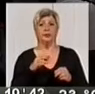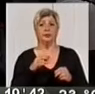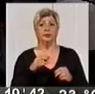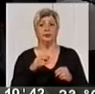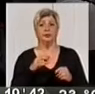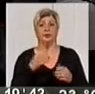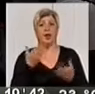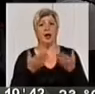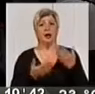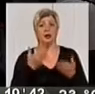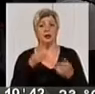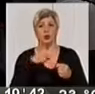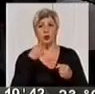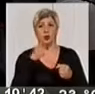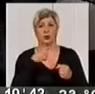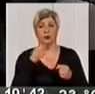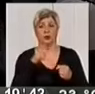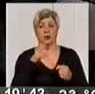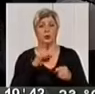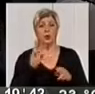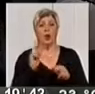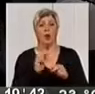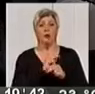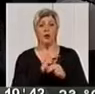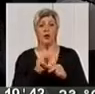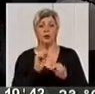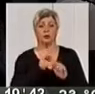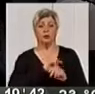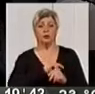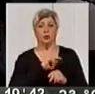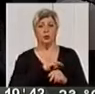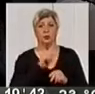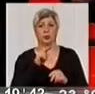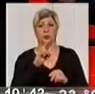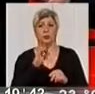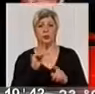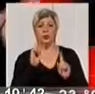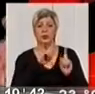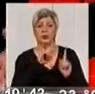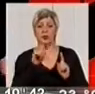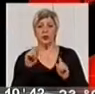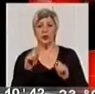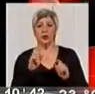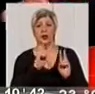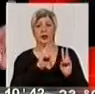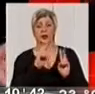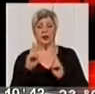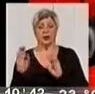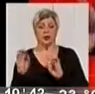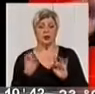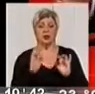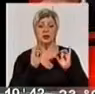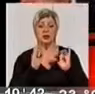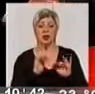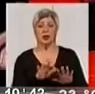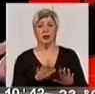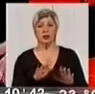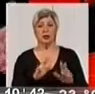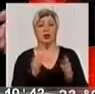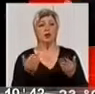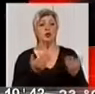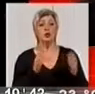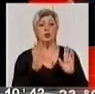А якщо говорити про виховну роботу, про ті якісь заходи, які будуть для дітей, чому їх там будуть навчати?